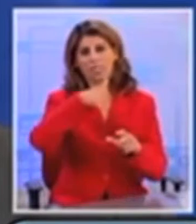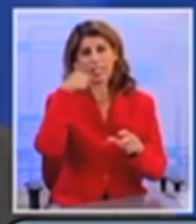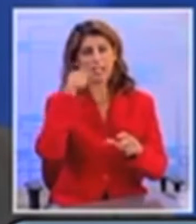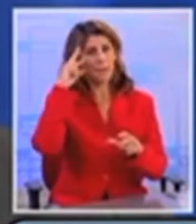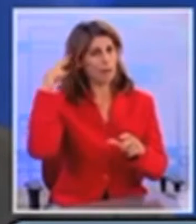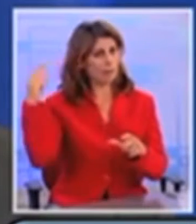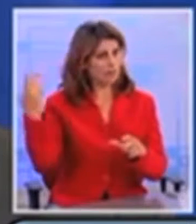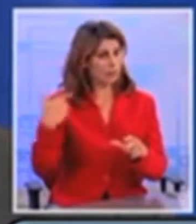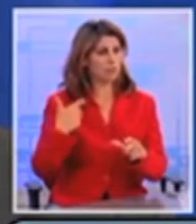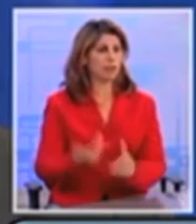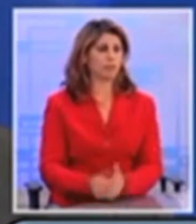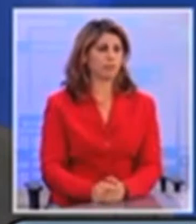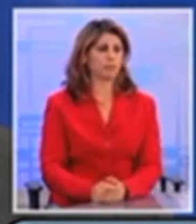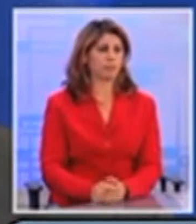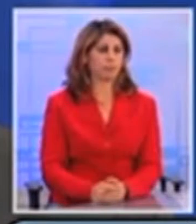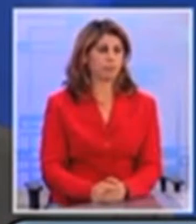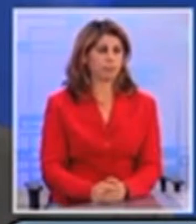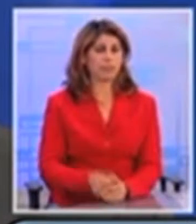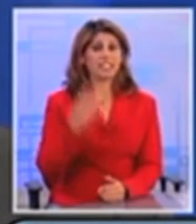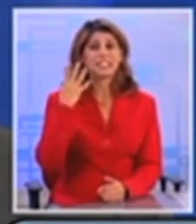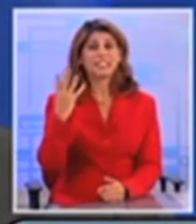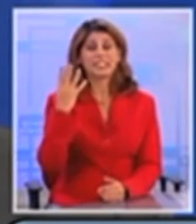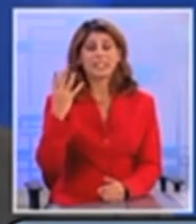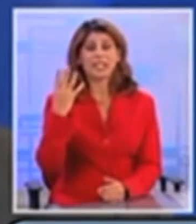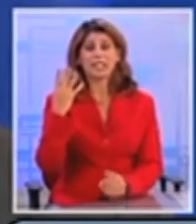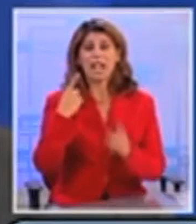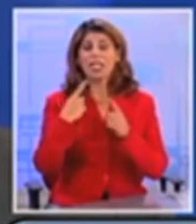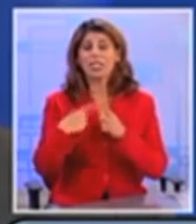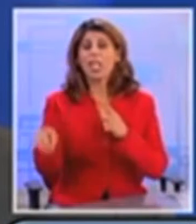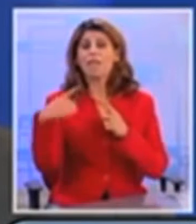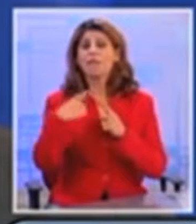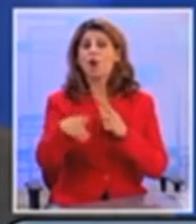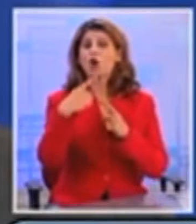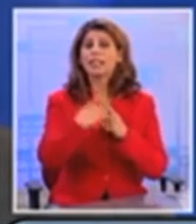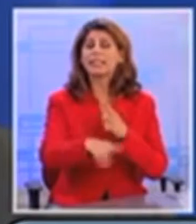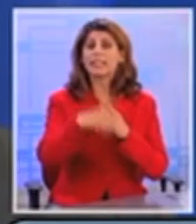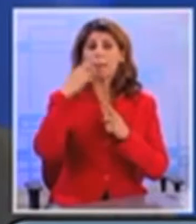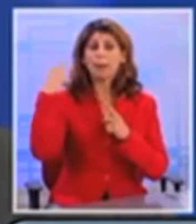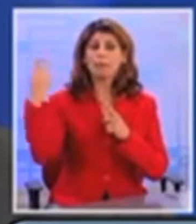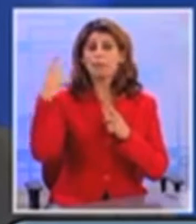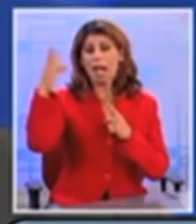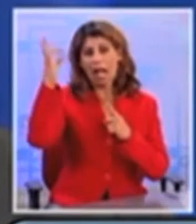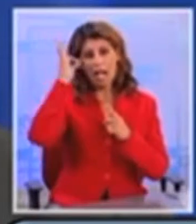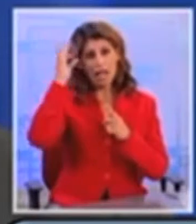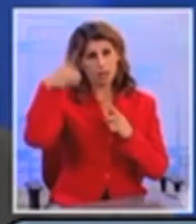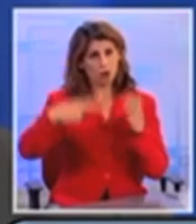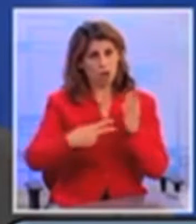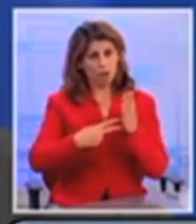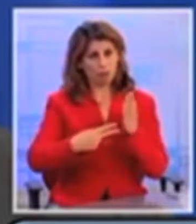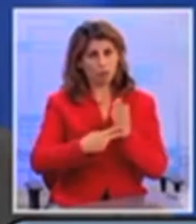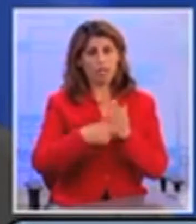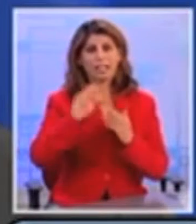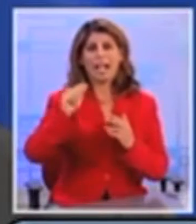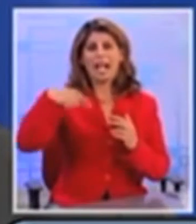différentes d'été différentes en France au mois d'août, l'université d'attaque Allemagne au mois